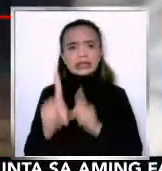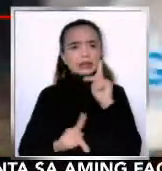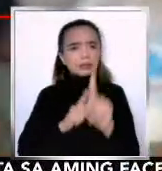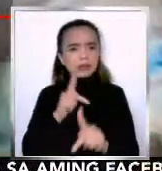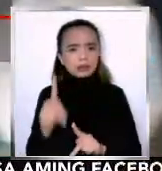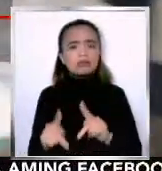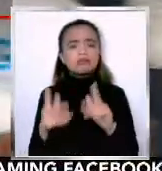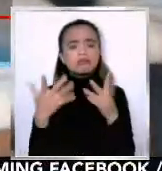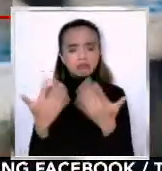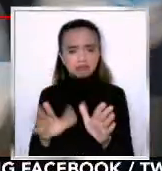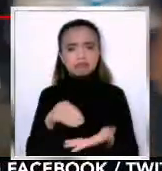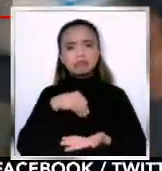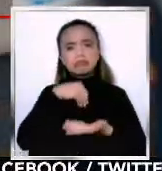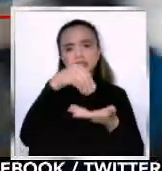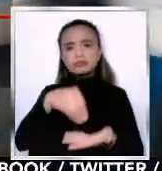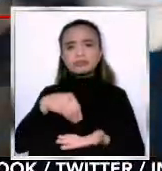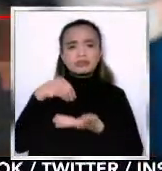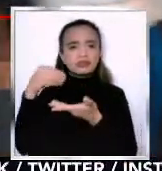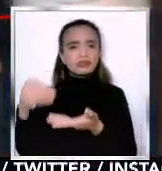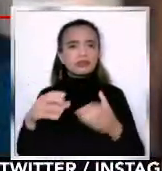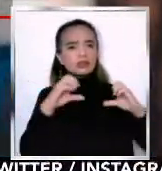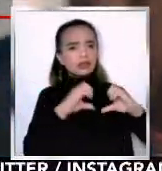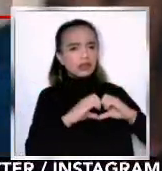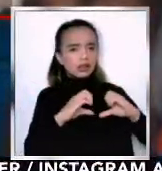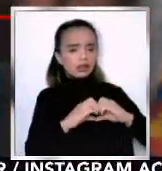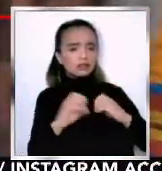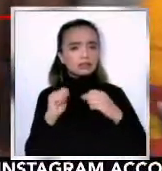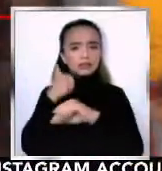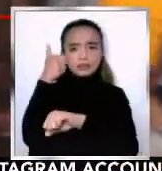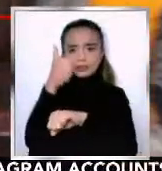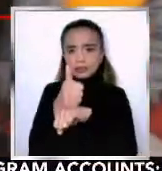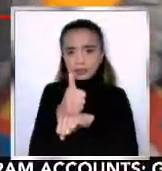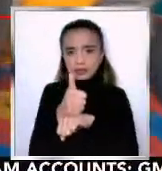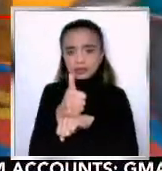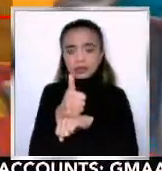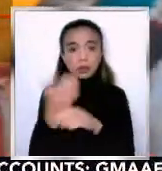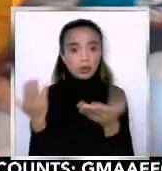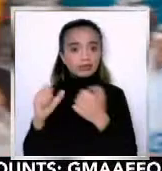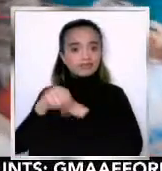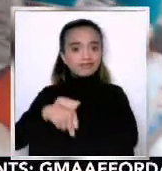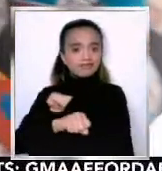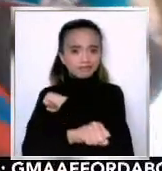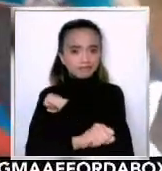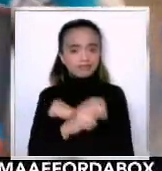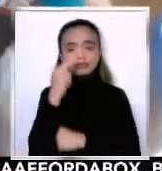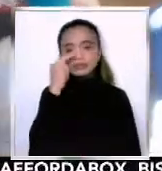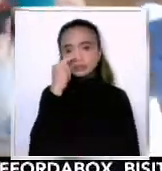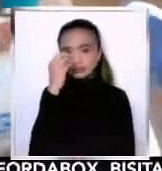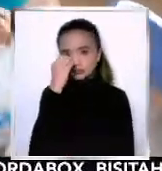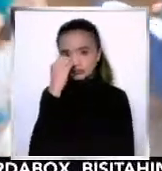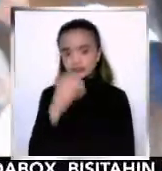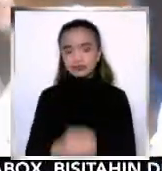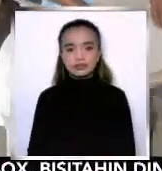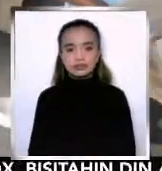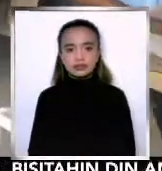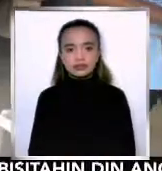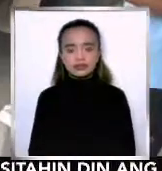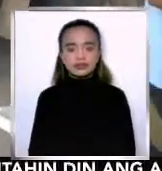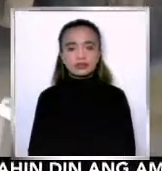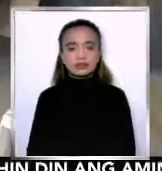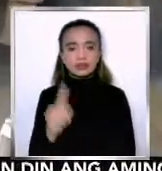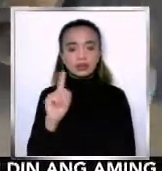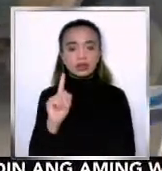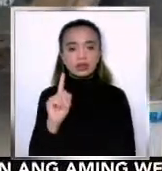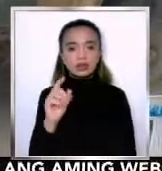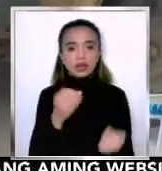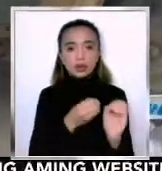relief goods ng GMA Kapuso Foundation sa Sipalay, sa Negros Occidental, sa ilalim ng Operation